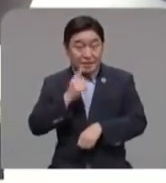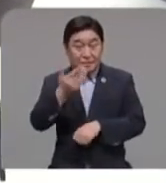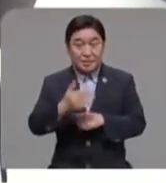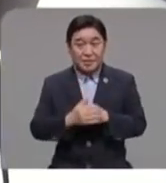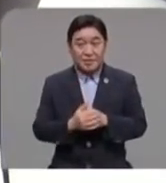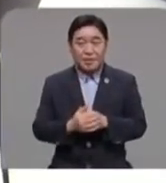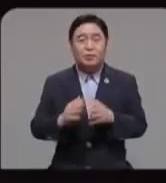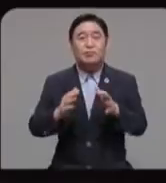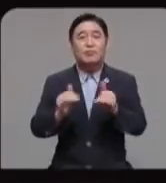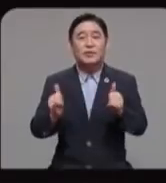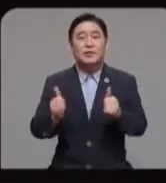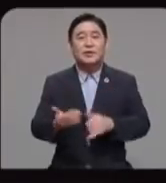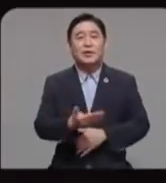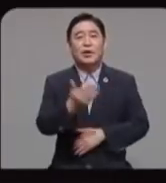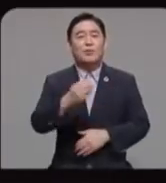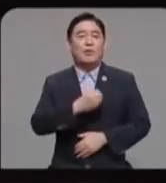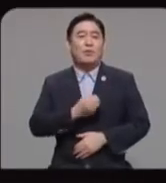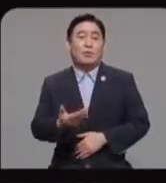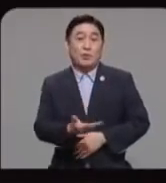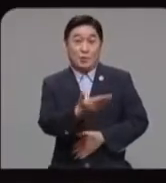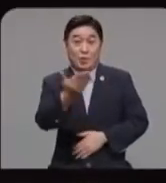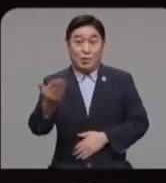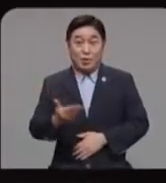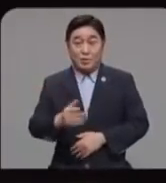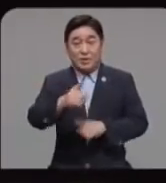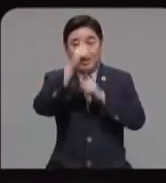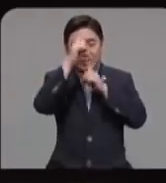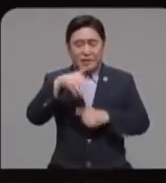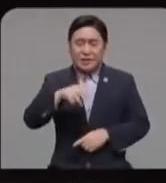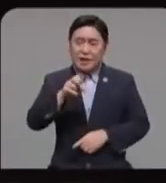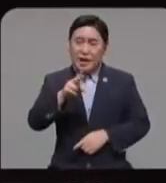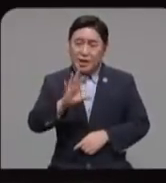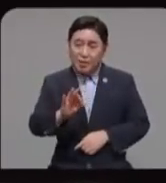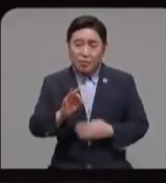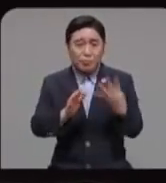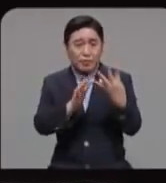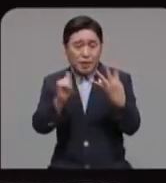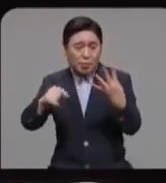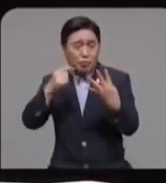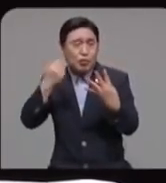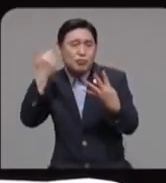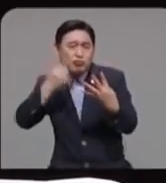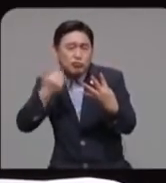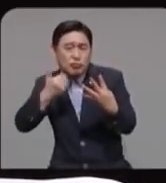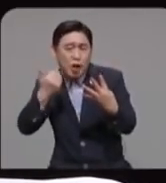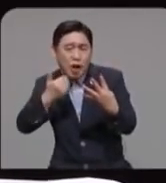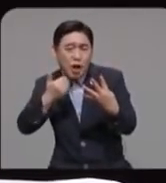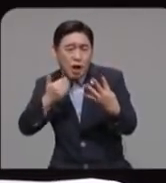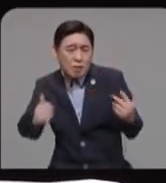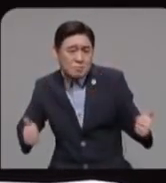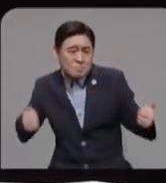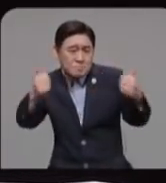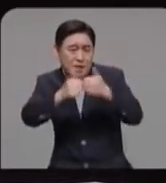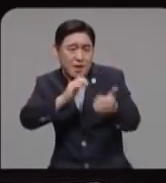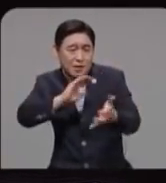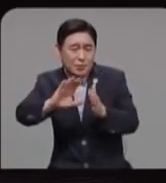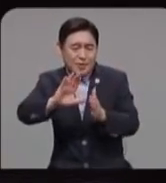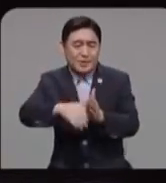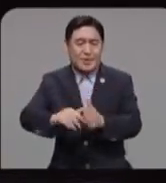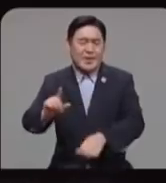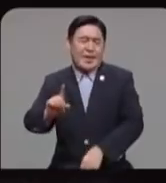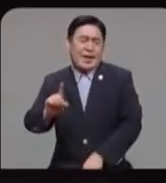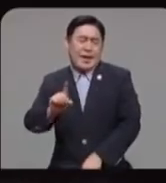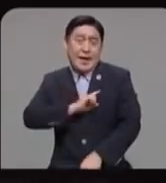말씀드리겠습니다. 국민 여러분과 당원 여러분들께서 이재명하고 우리 4명 중에 누가 1대1 토론할 때